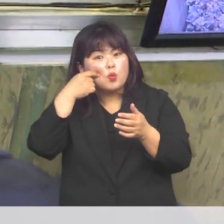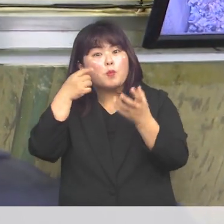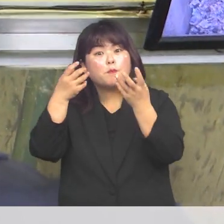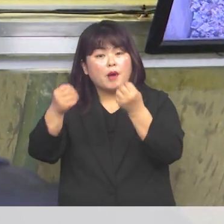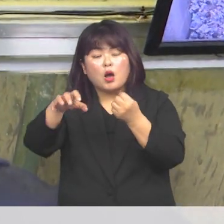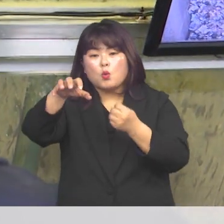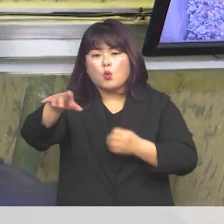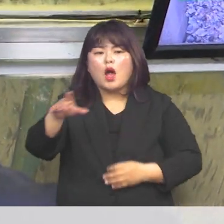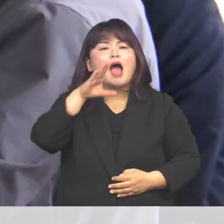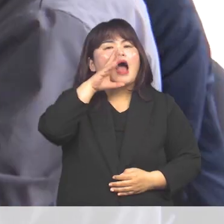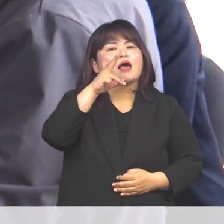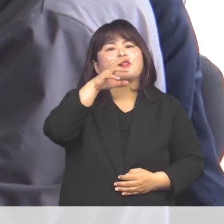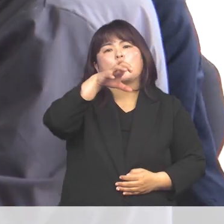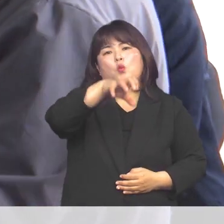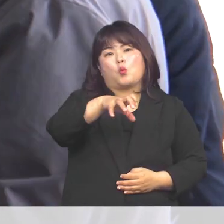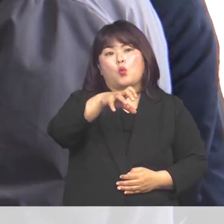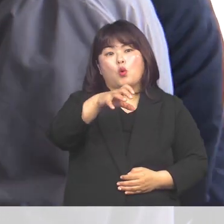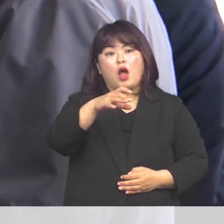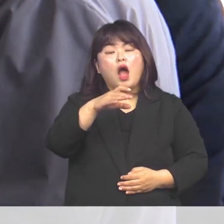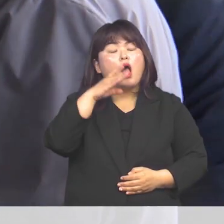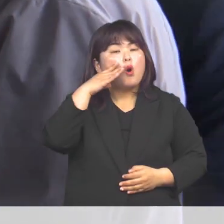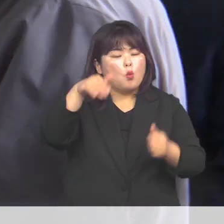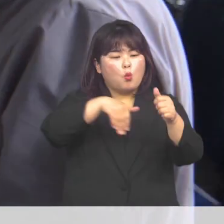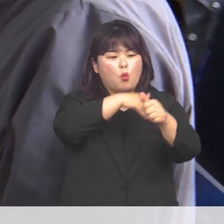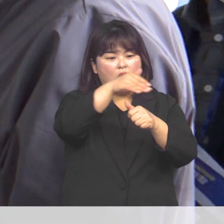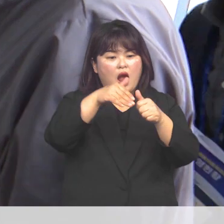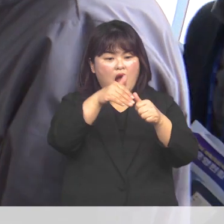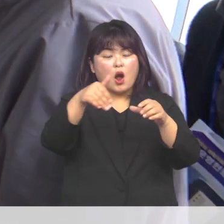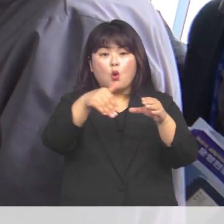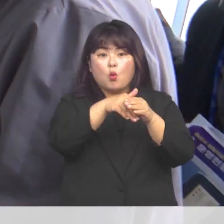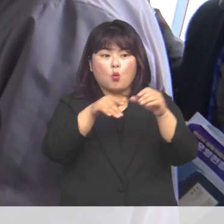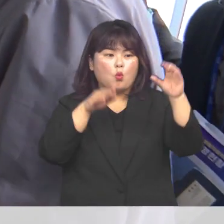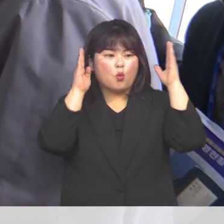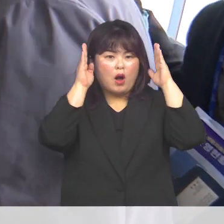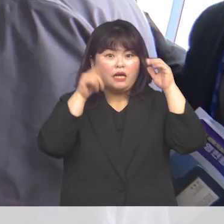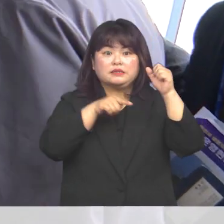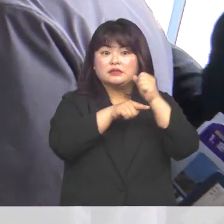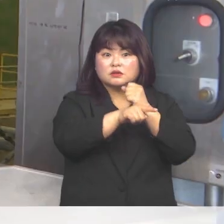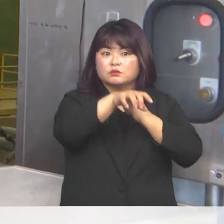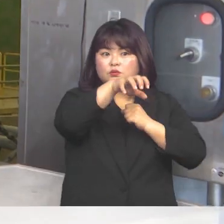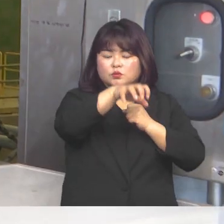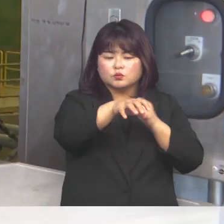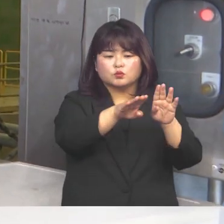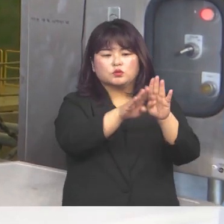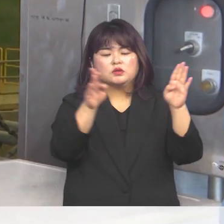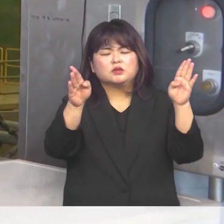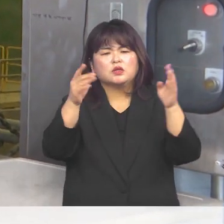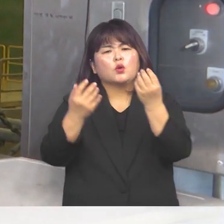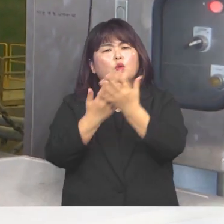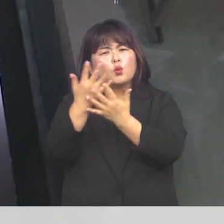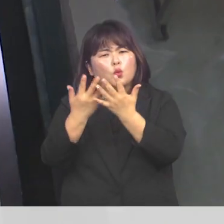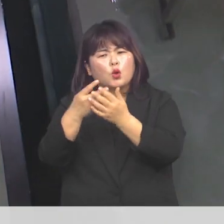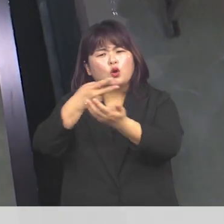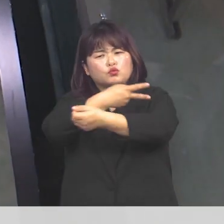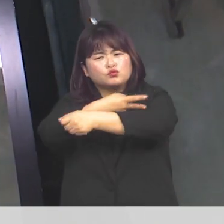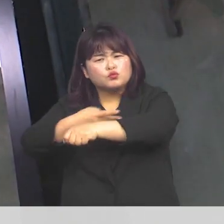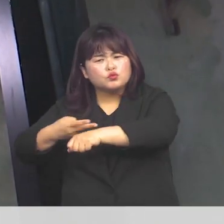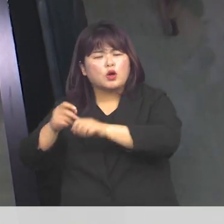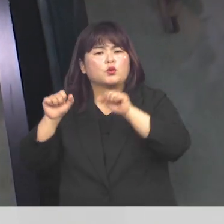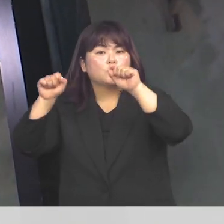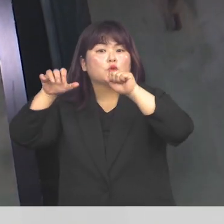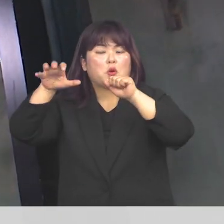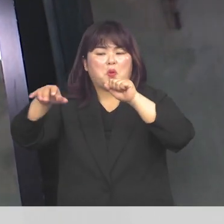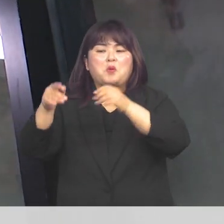방문했습니다. 아산환경과학공원은 지난 2011년 준공돼 폐기물 소각시설과 수영장, 운동장 등이